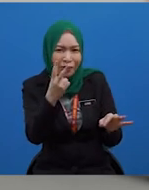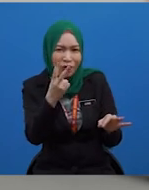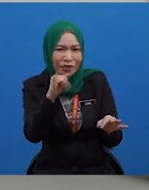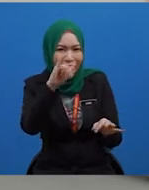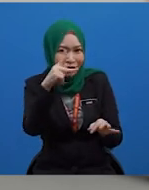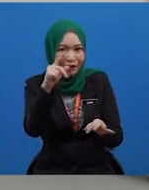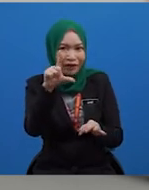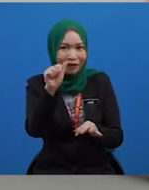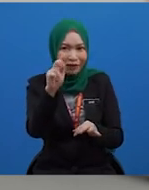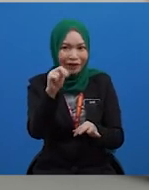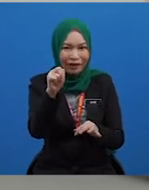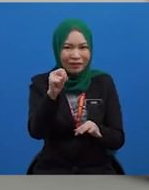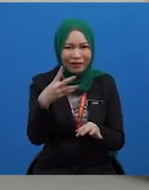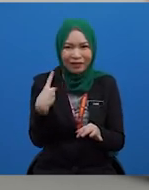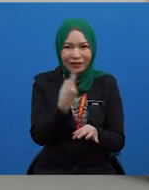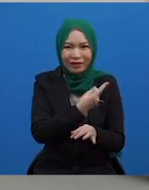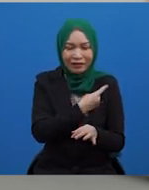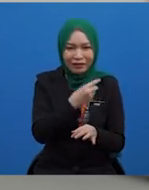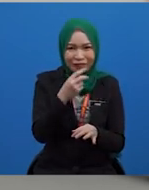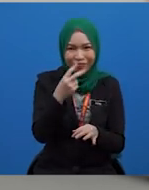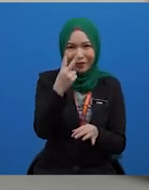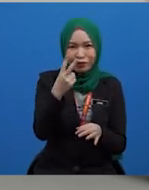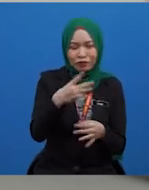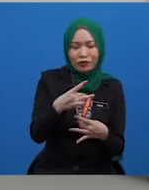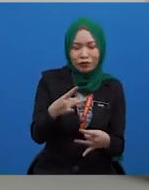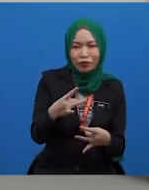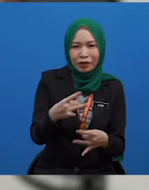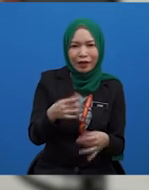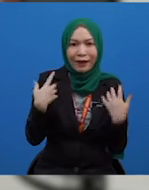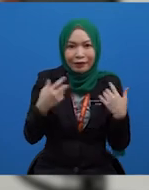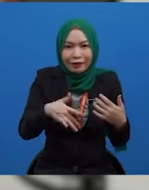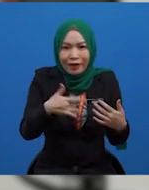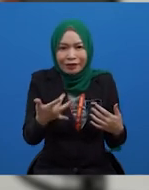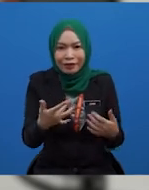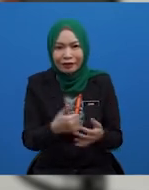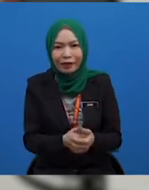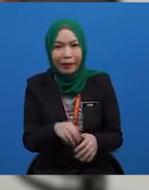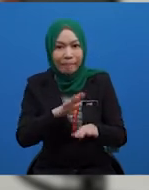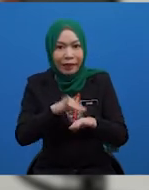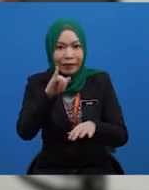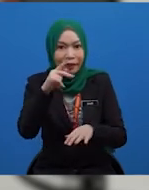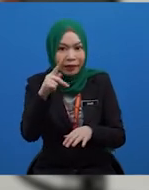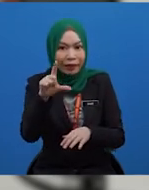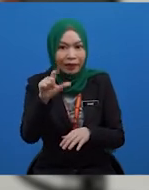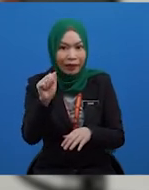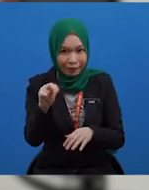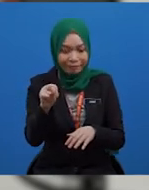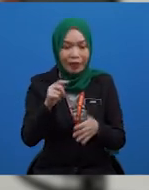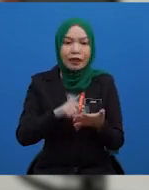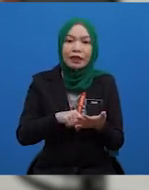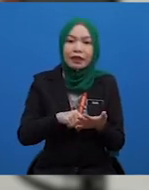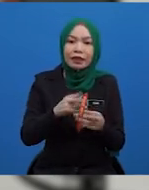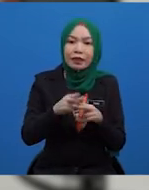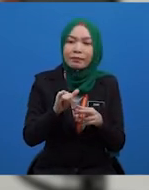dan melihat produk-produk pesaing yang lain dalam pasaran. Antara cara pemasar yang boleh dilakukan ialah